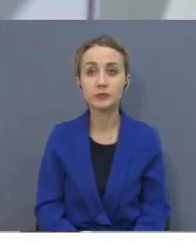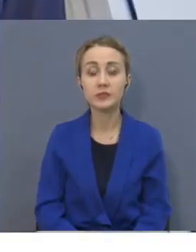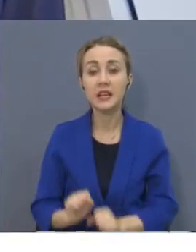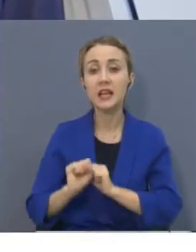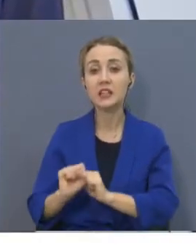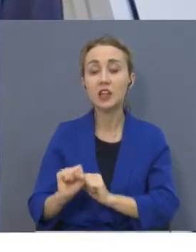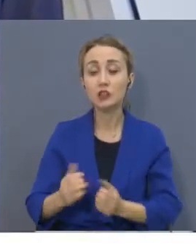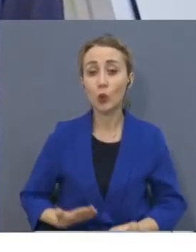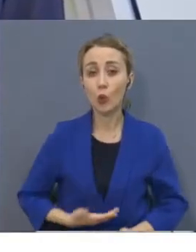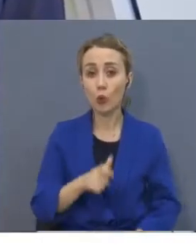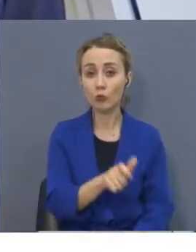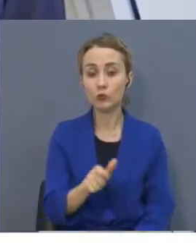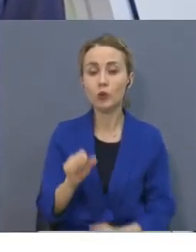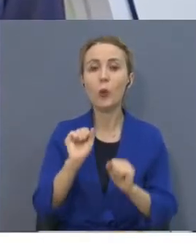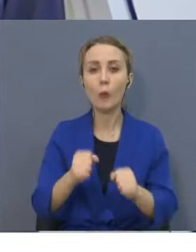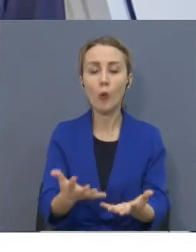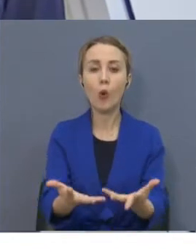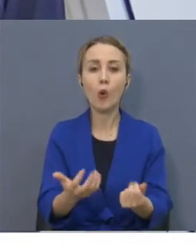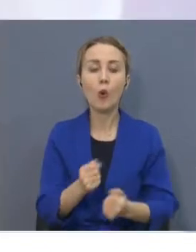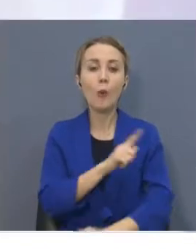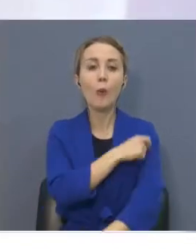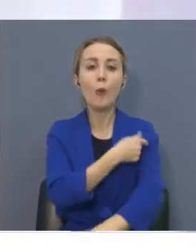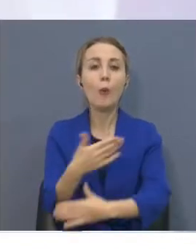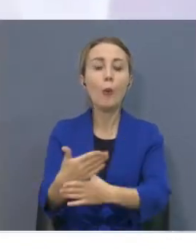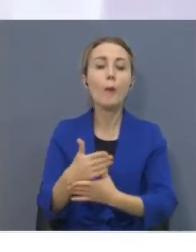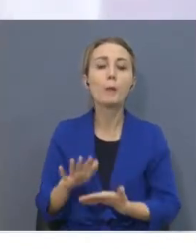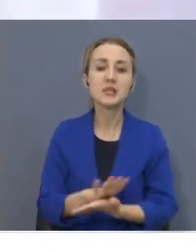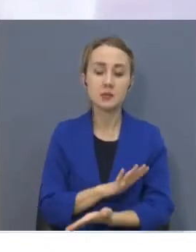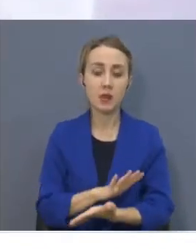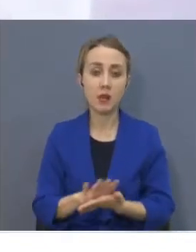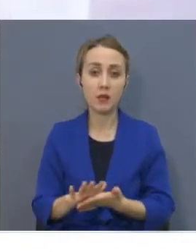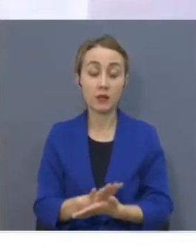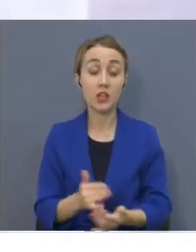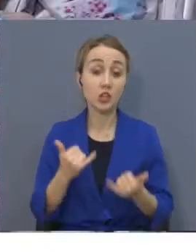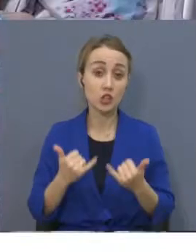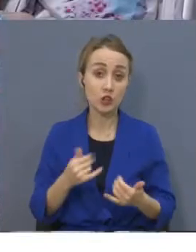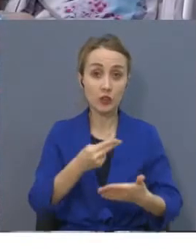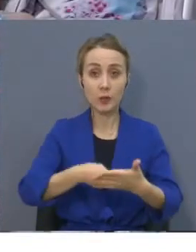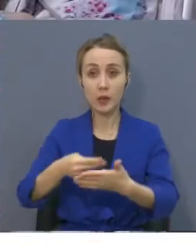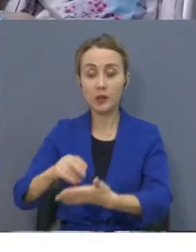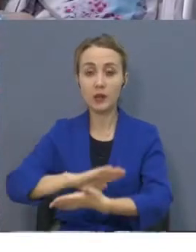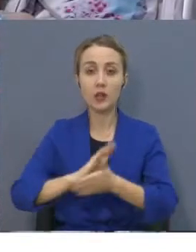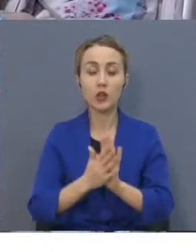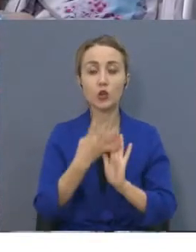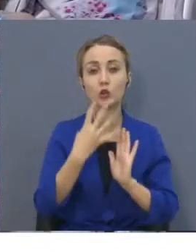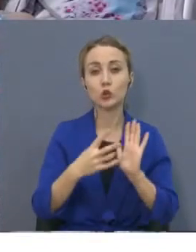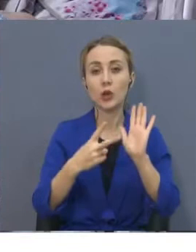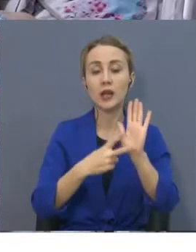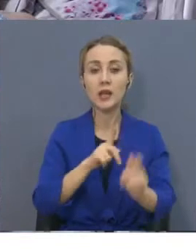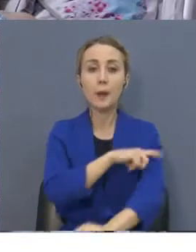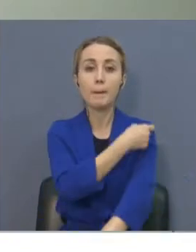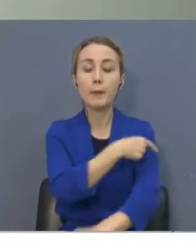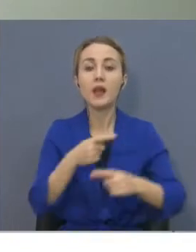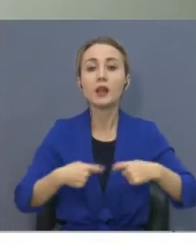Застрахованные жители региона могут получать гарантированную медицинскую помощь бесплатно. На сегодняшний день подписаны контракты с 47 медицинскими